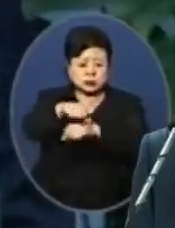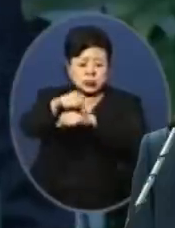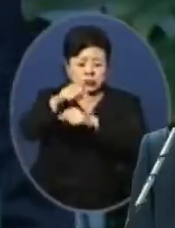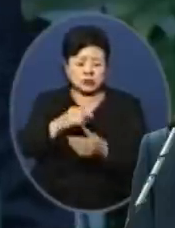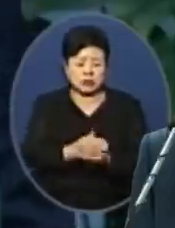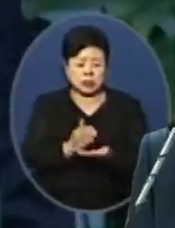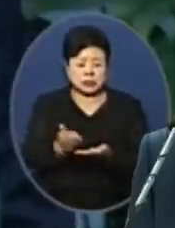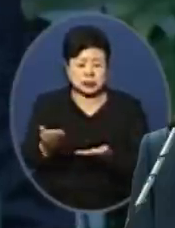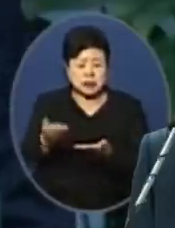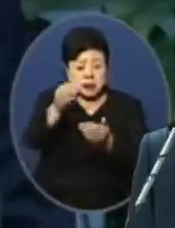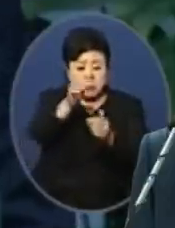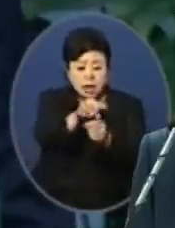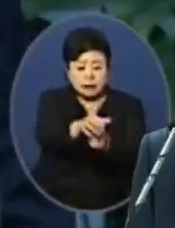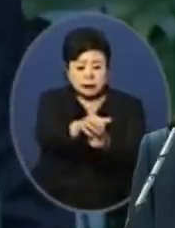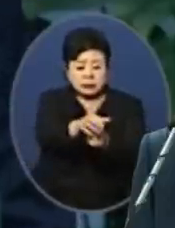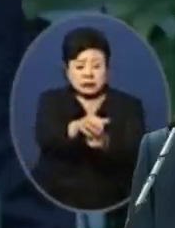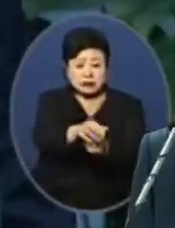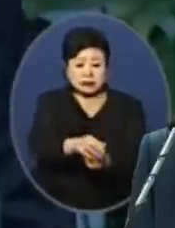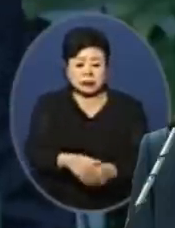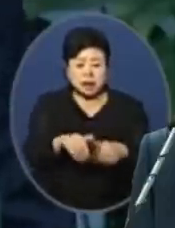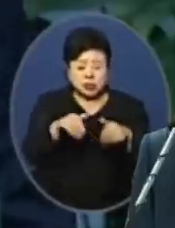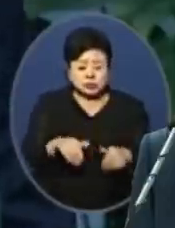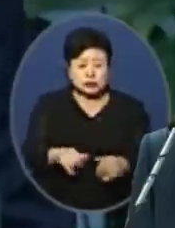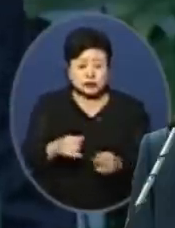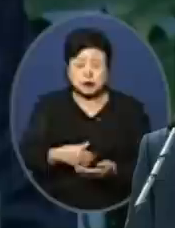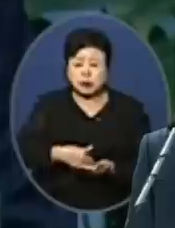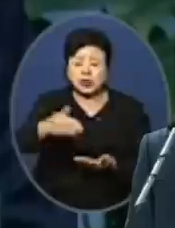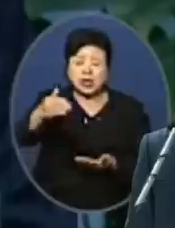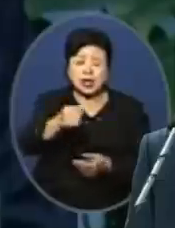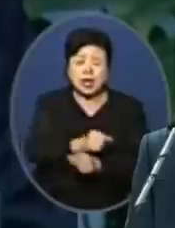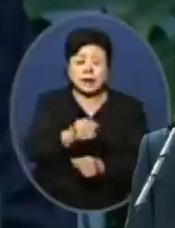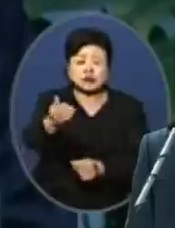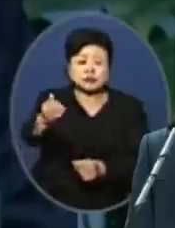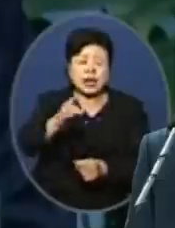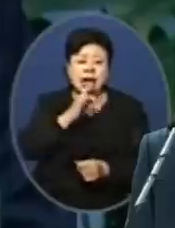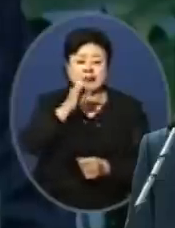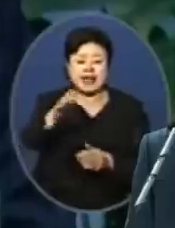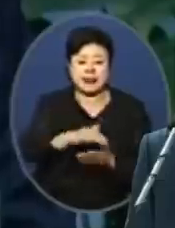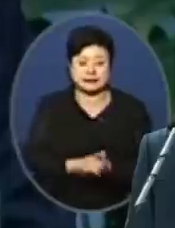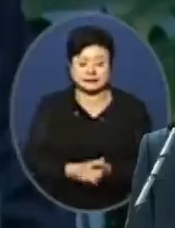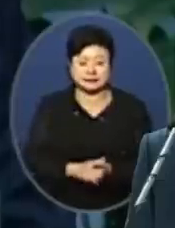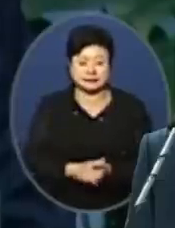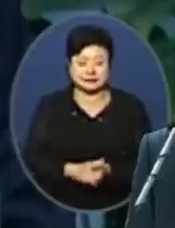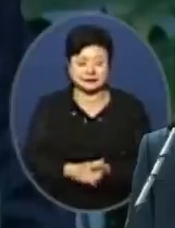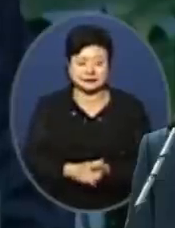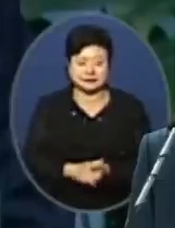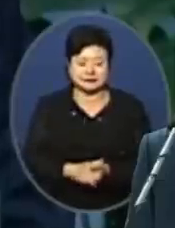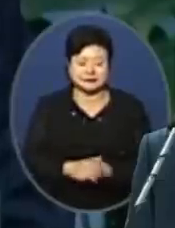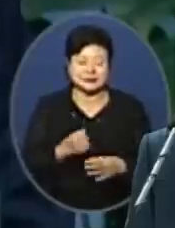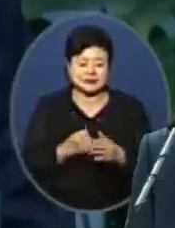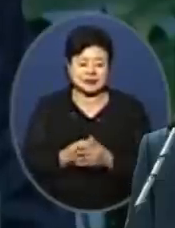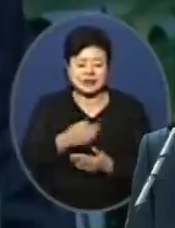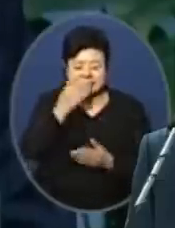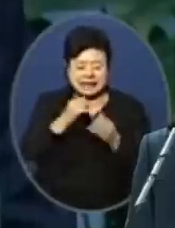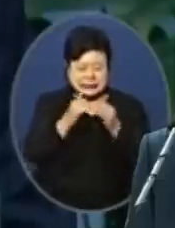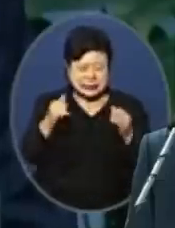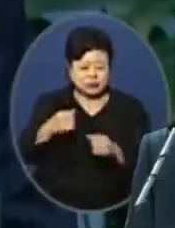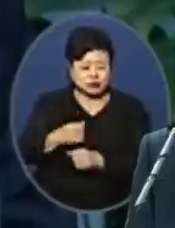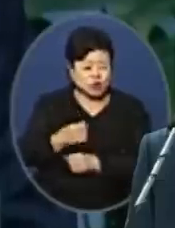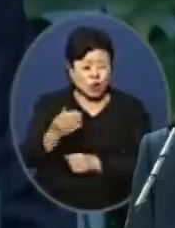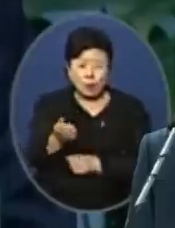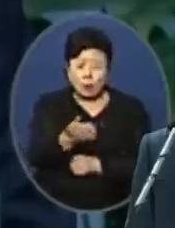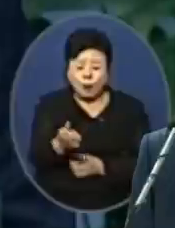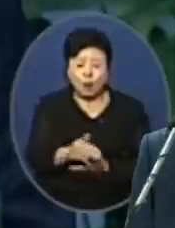온갖 일을 다 시키는데 그 보내주려고 하는 것입니까? 절대로 안 됩니다. 그런데 이스라엘은 군대도